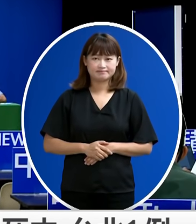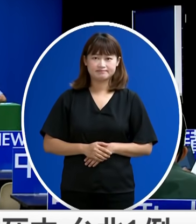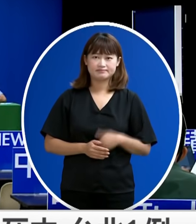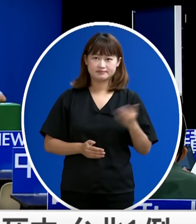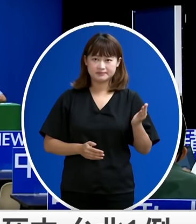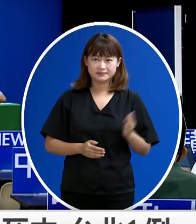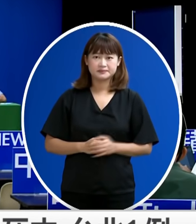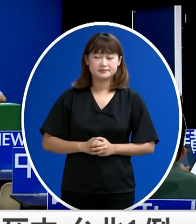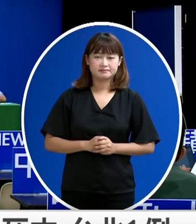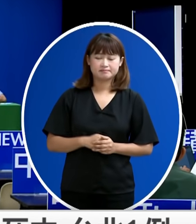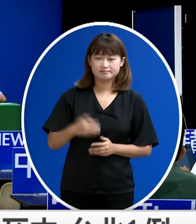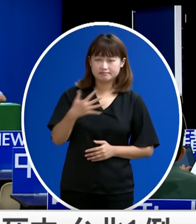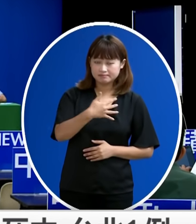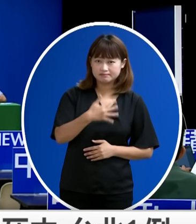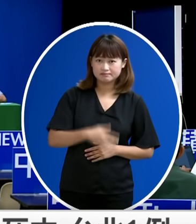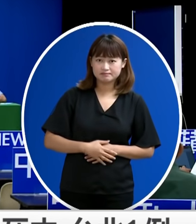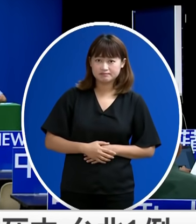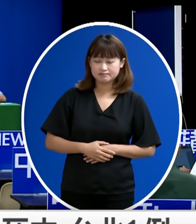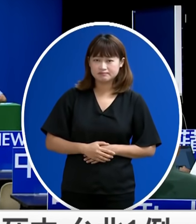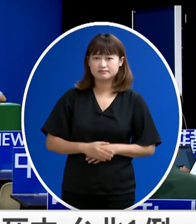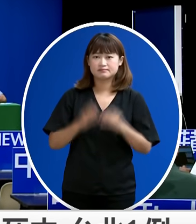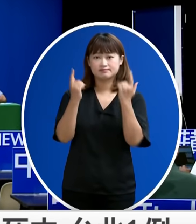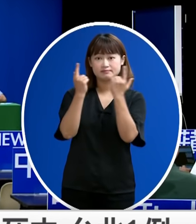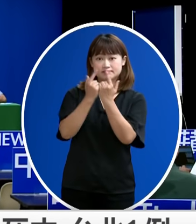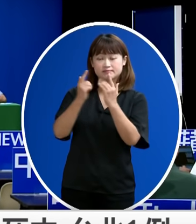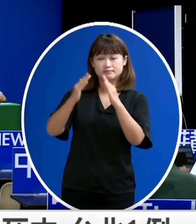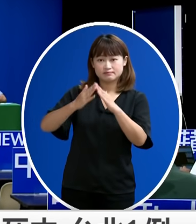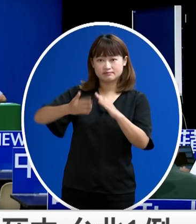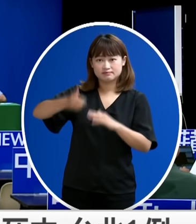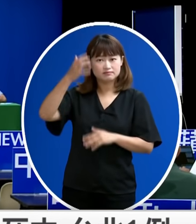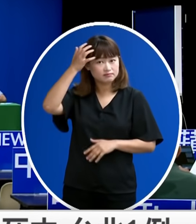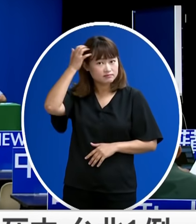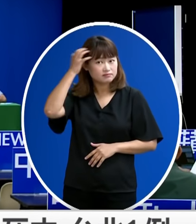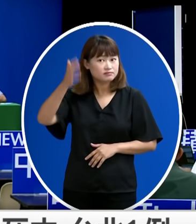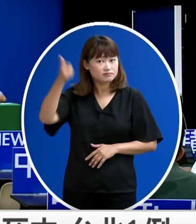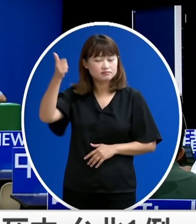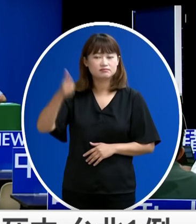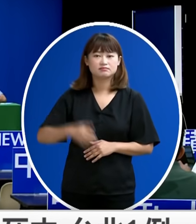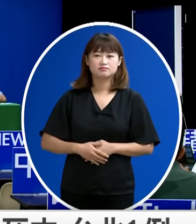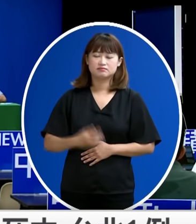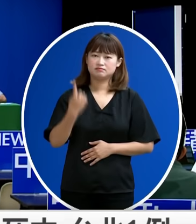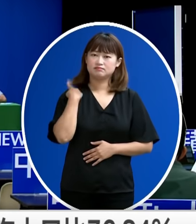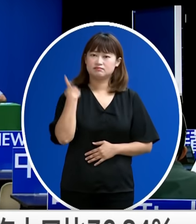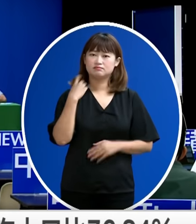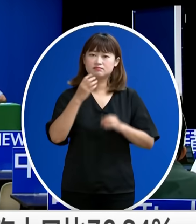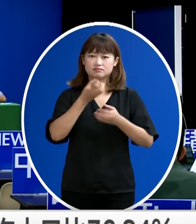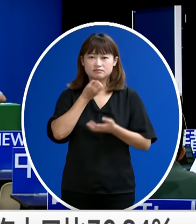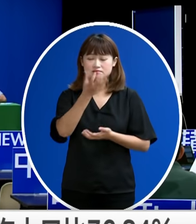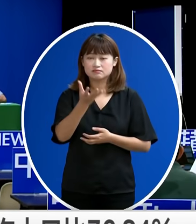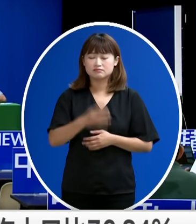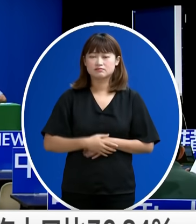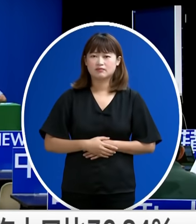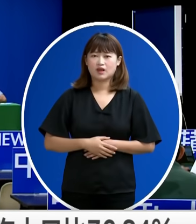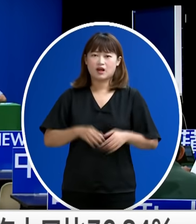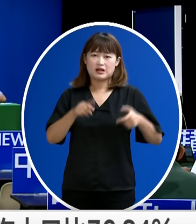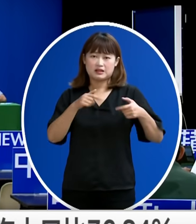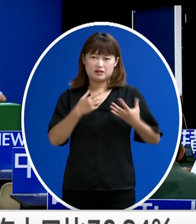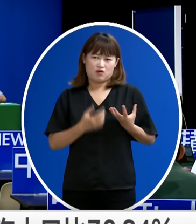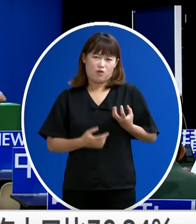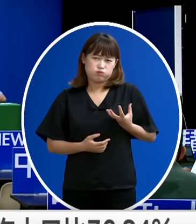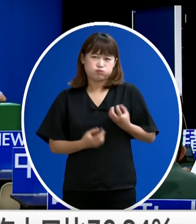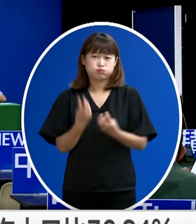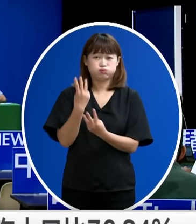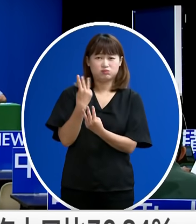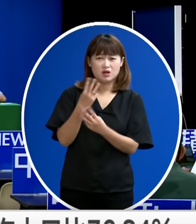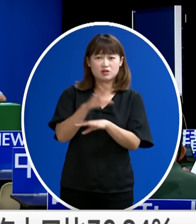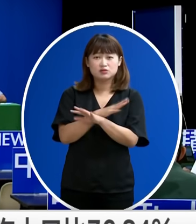部长你好，放眼这边一题提问，台北市长柯文哲昨天表示说，为了预防心肌炎，因为心肌炎的关系，